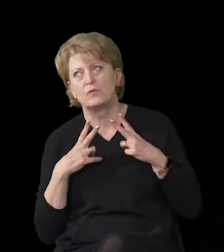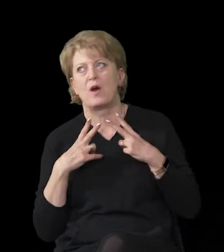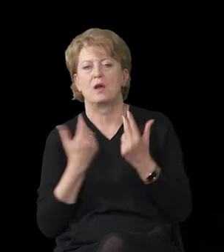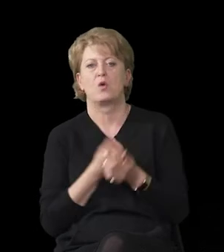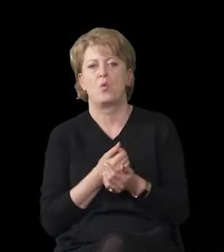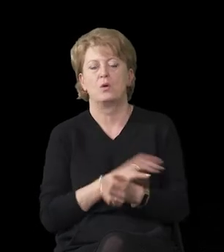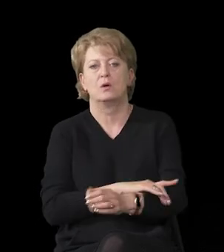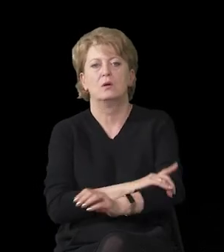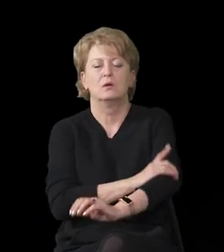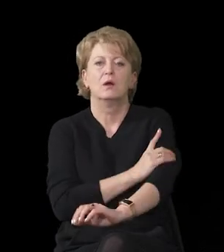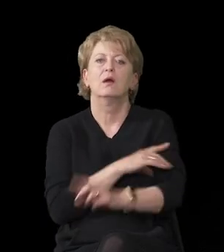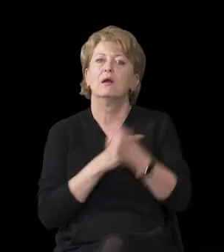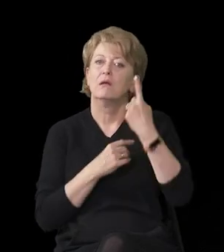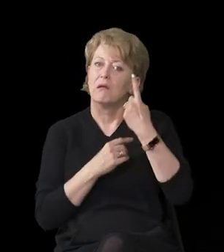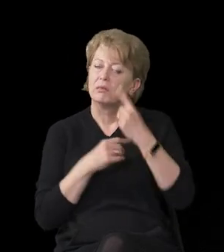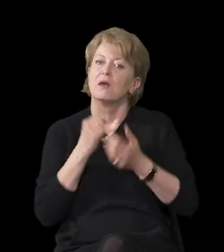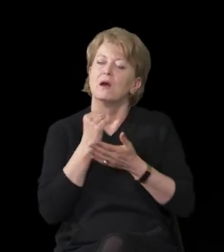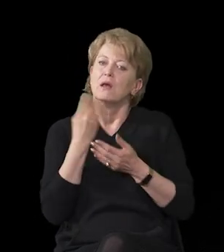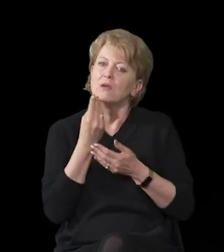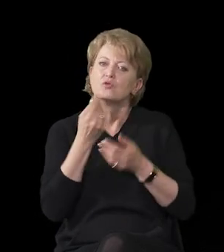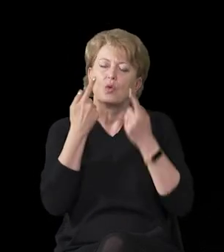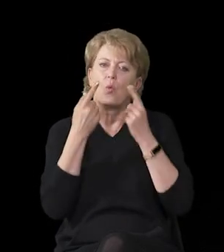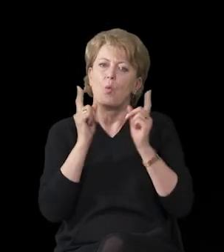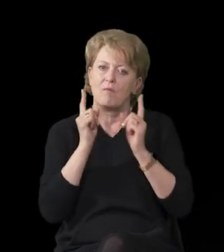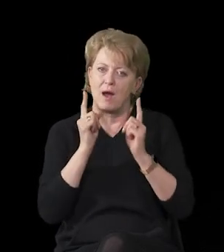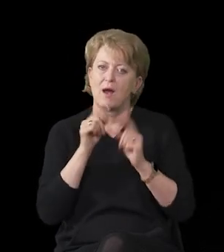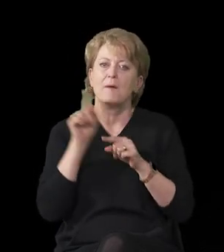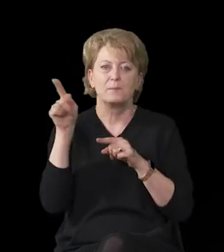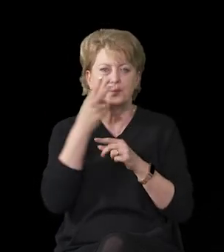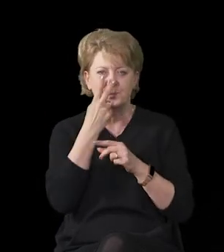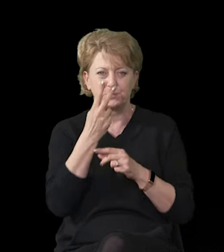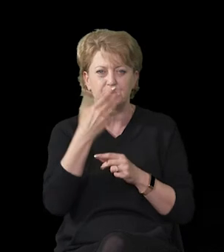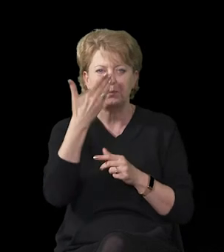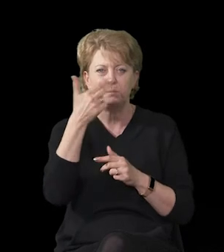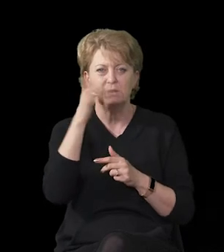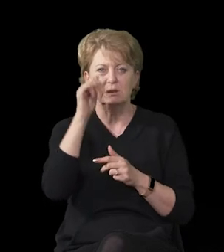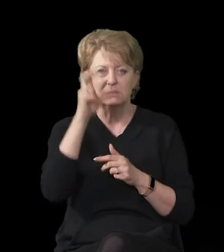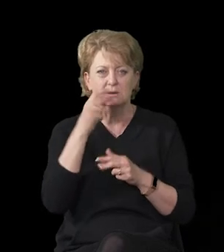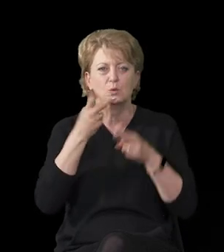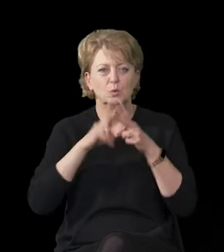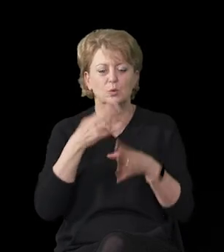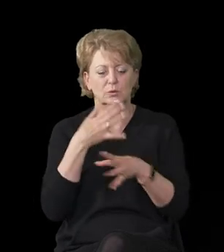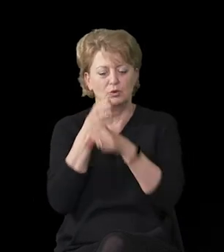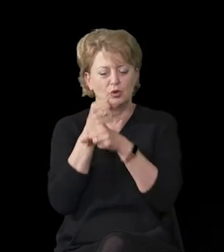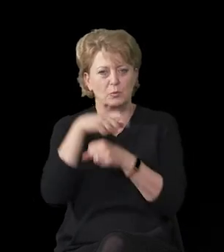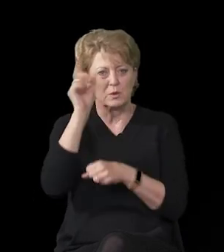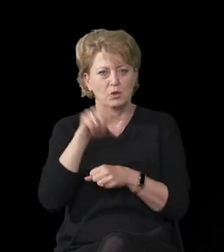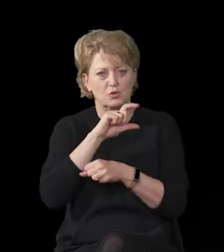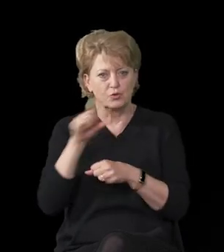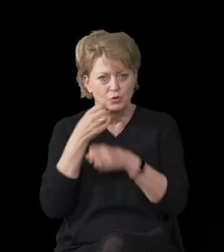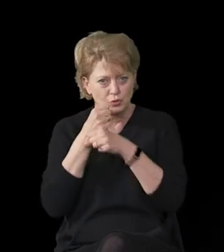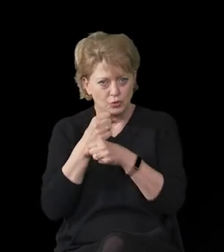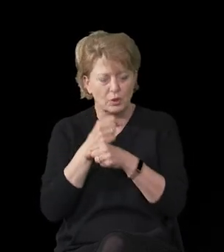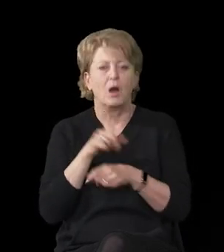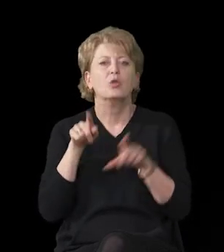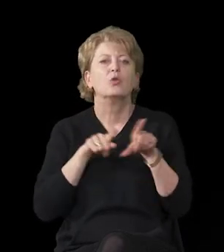taka techniczna uwaga, ten mnich, który trzyma podniesiony krzyż w ręku, daje znak, że można go